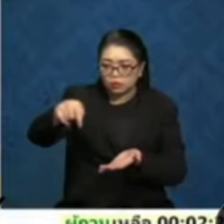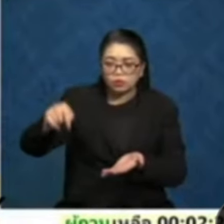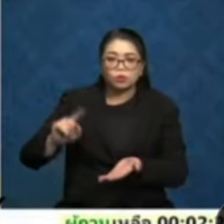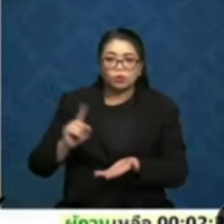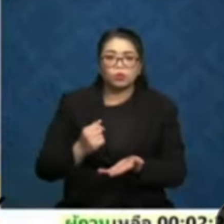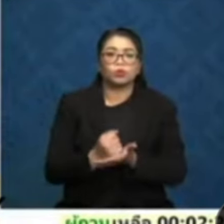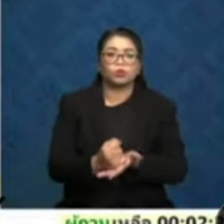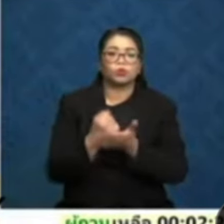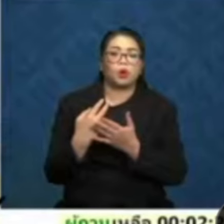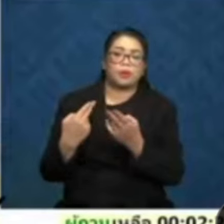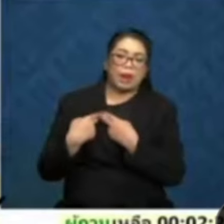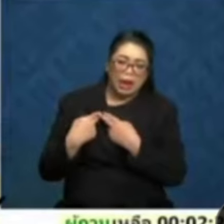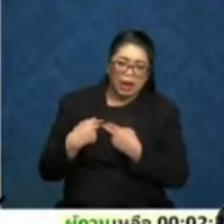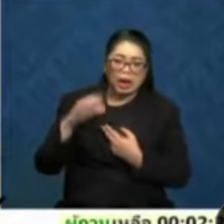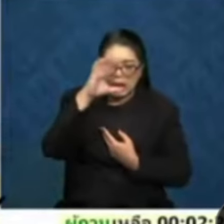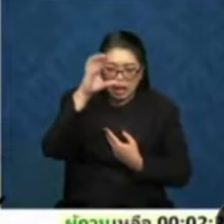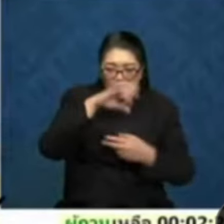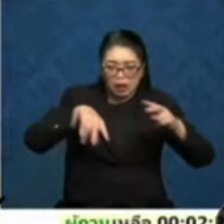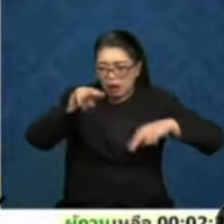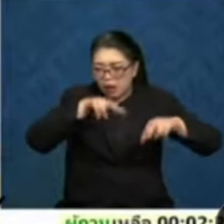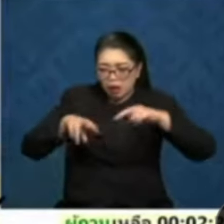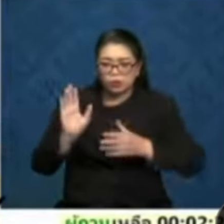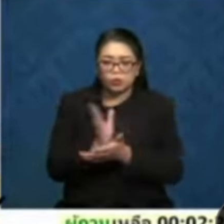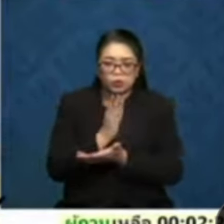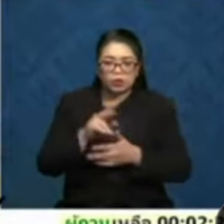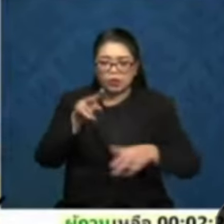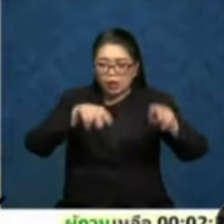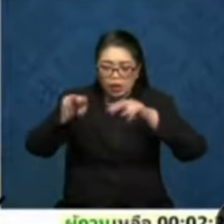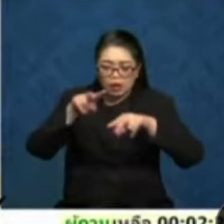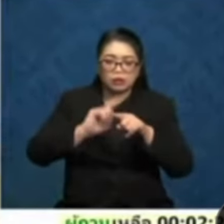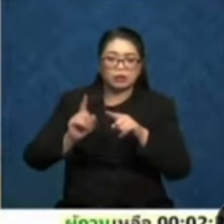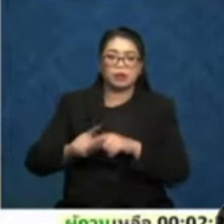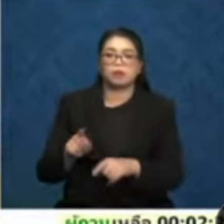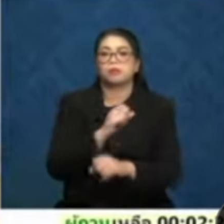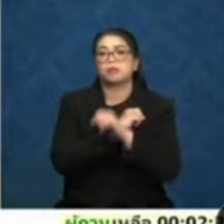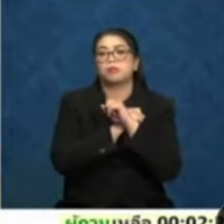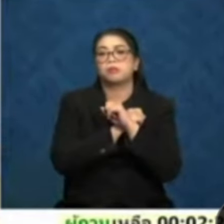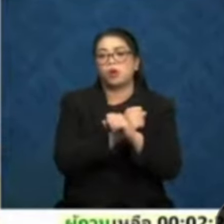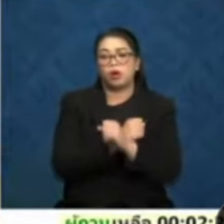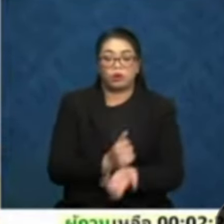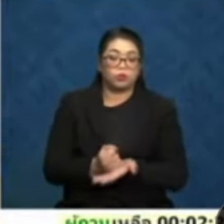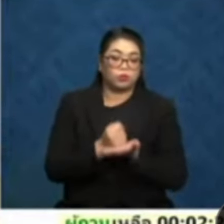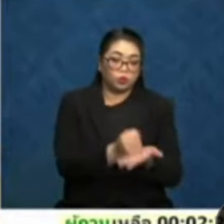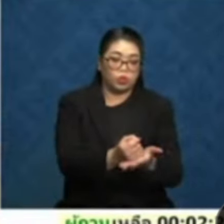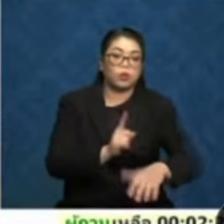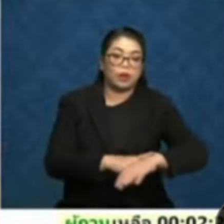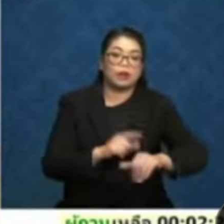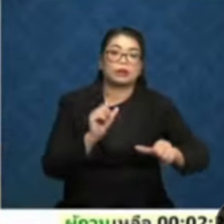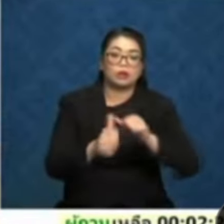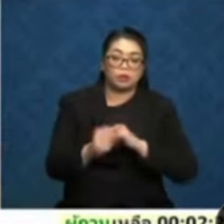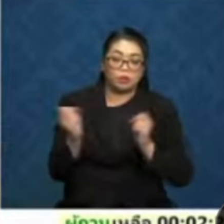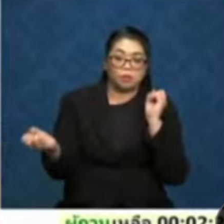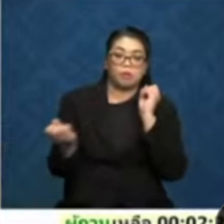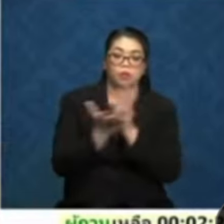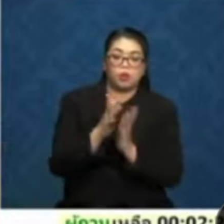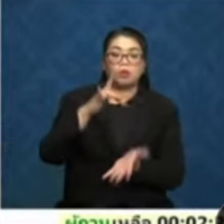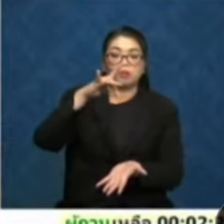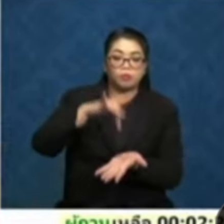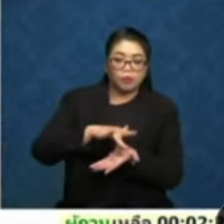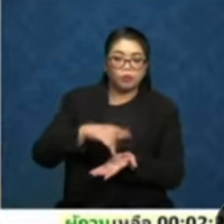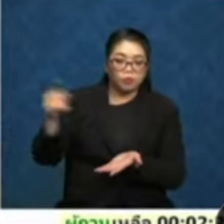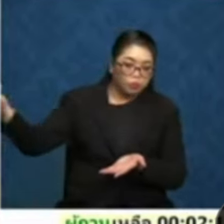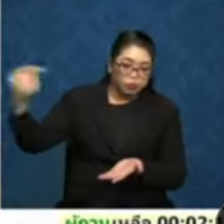ช่วยลดภาระต้นทุนของเอกชนในการดำเนินธุรกิจแล้วยังเป็นการป้องกันการสูญเสียชีวิตและทรัพย์สินในกรณีที่เกิดเหตุภัยพิบัติ